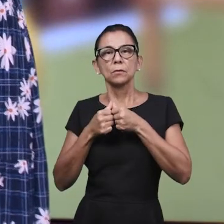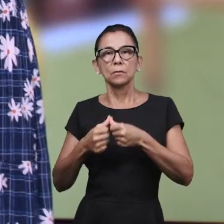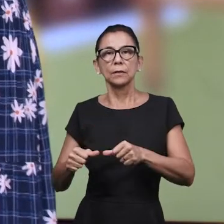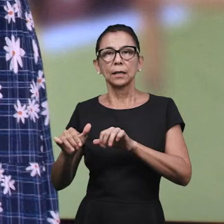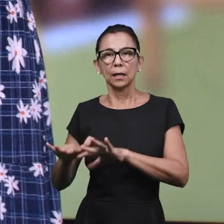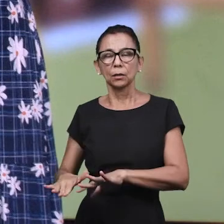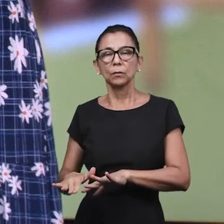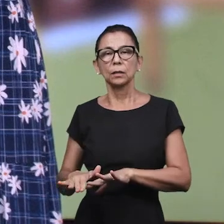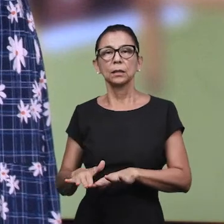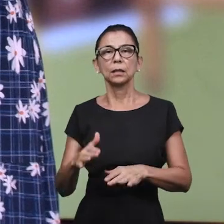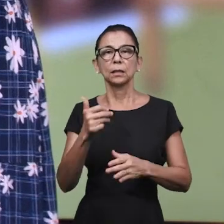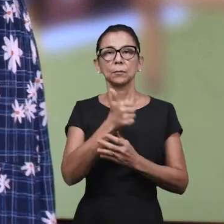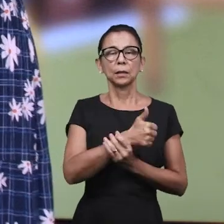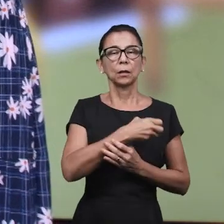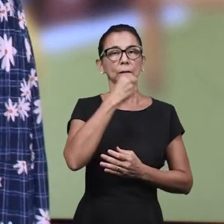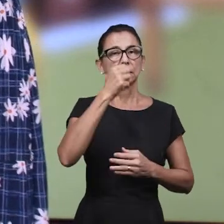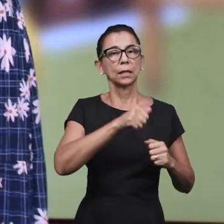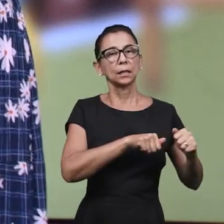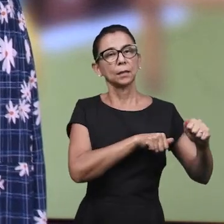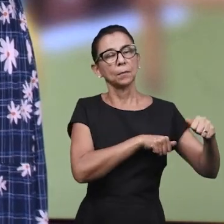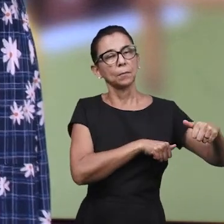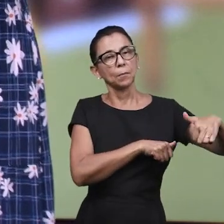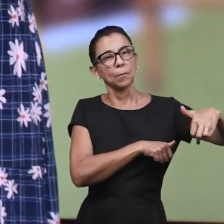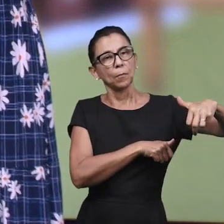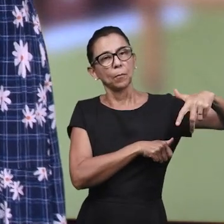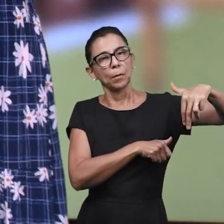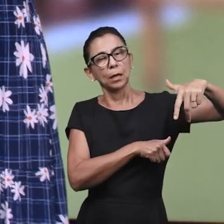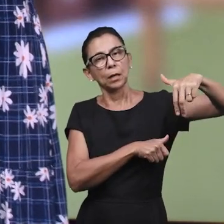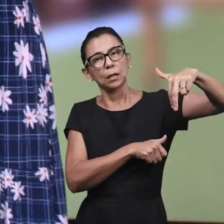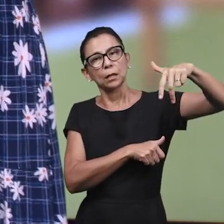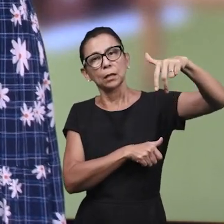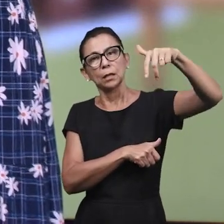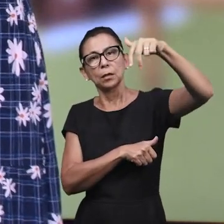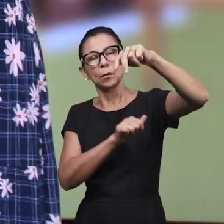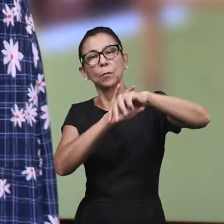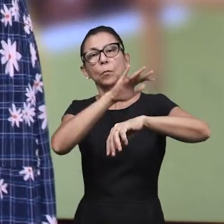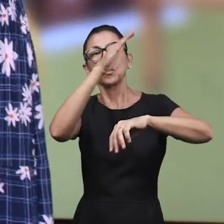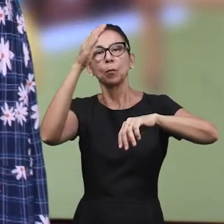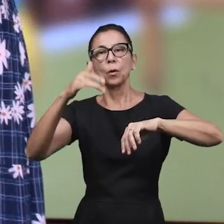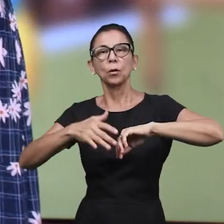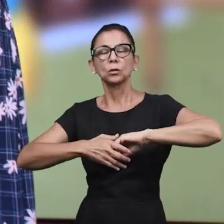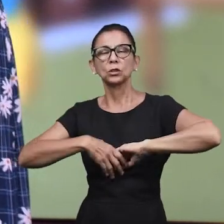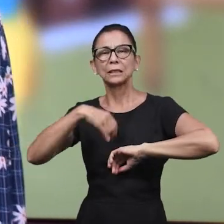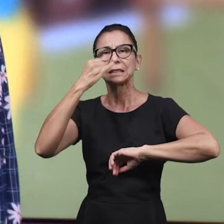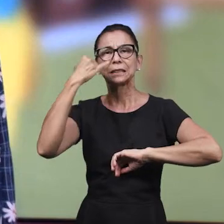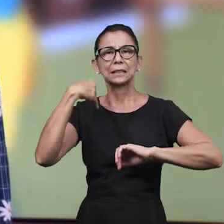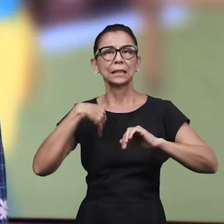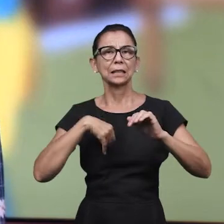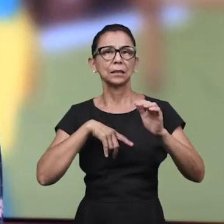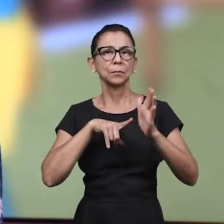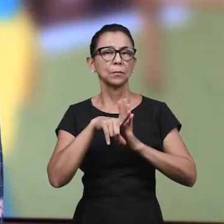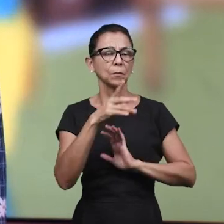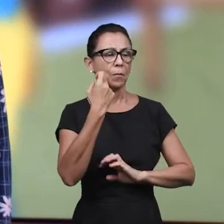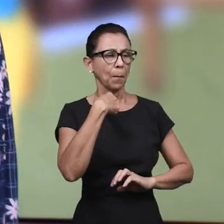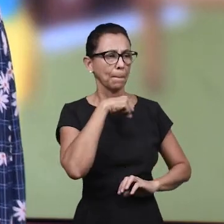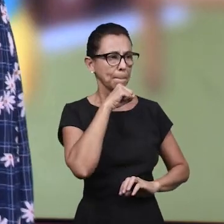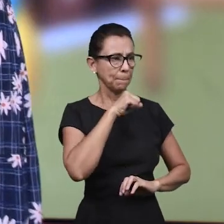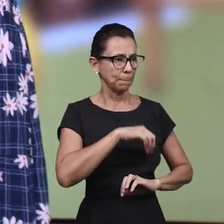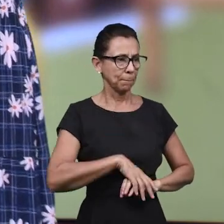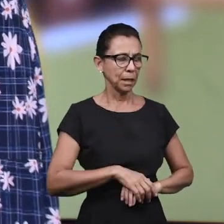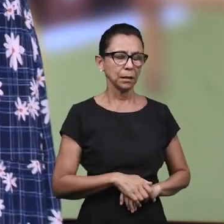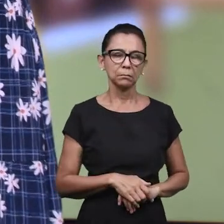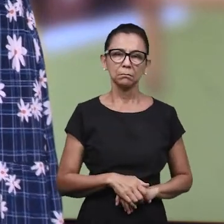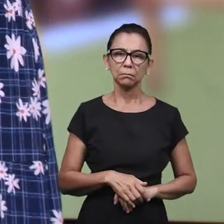Il a laissé ses hommes et est parti avec son enfant Isaac. Dans le chemin, ils sont allés en